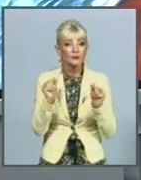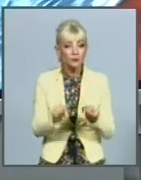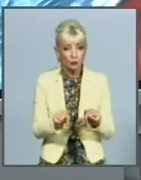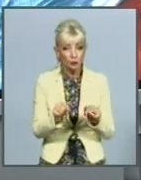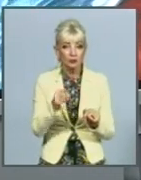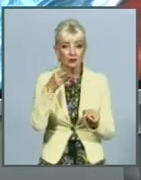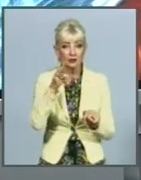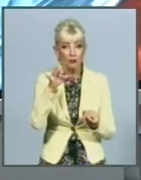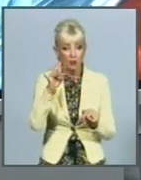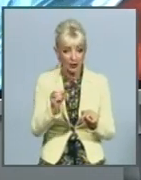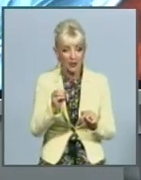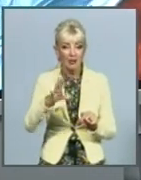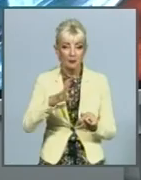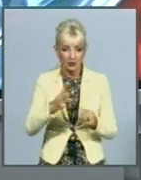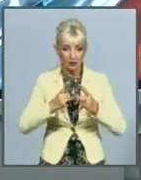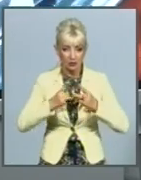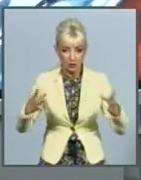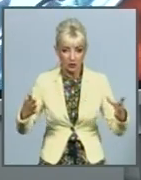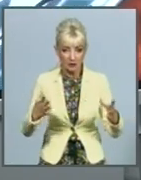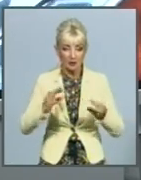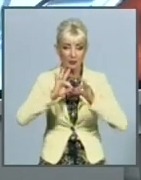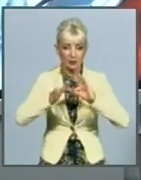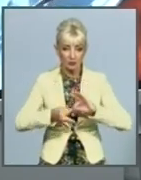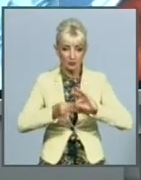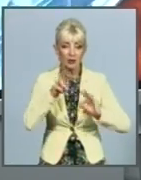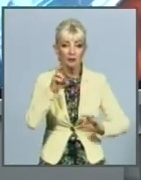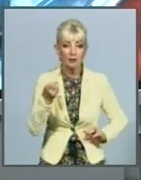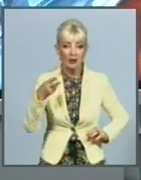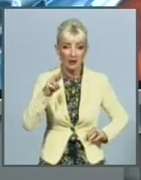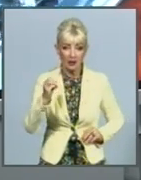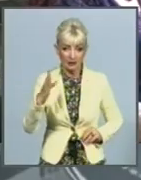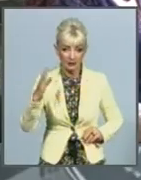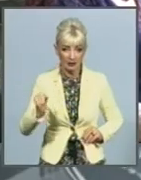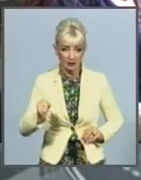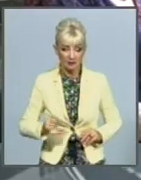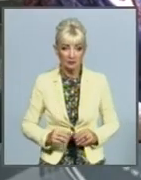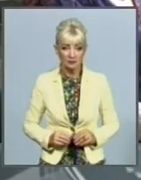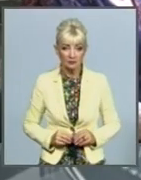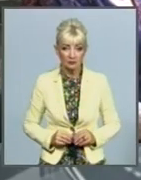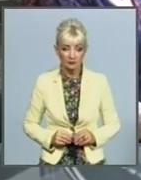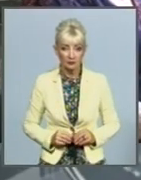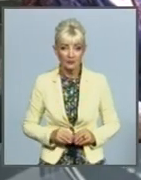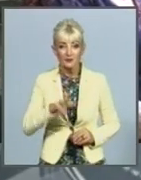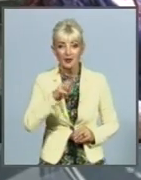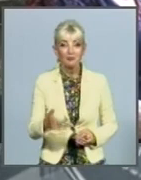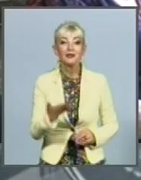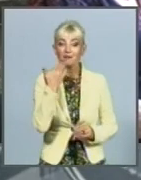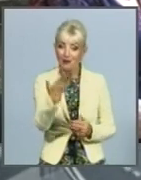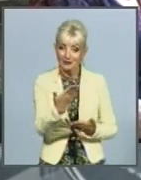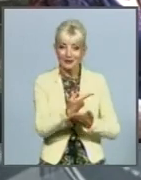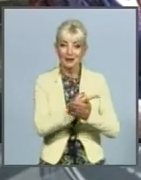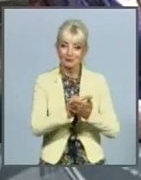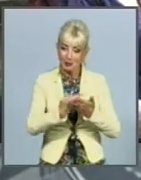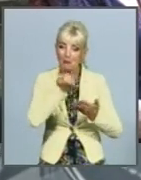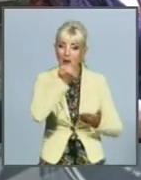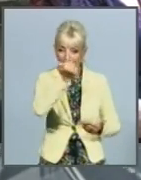подвір'ї ювілярів, відбулись урочистості. Докладніше Яна Бюляєва. Ми вас відмічаємо